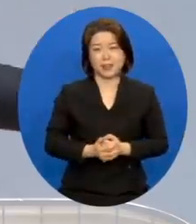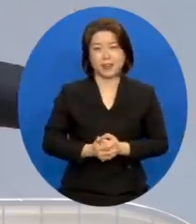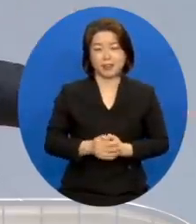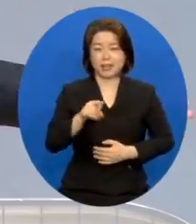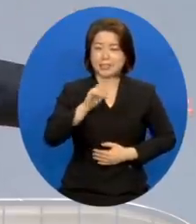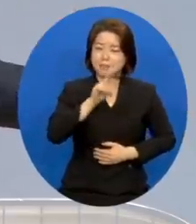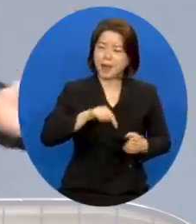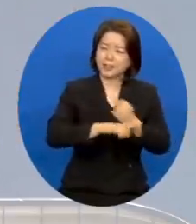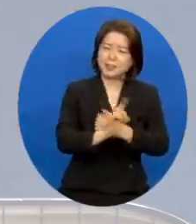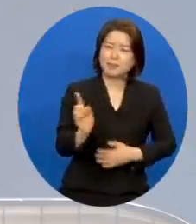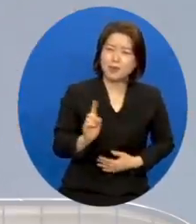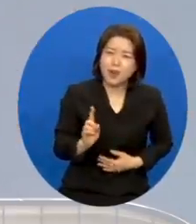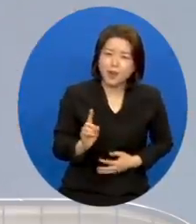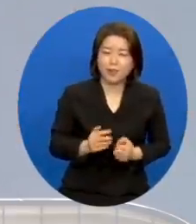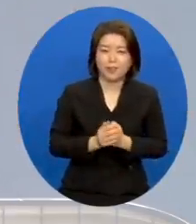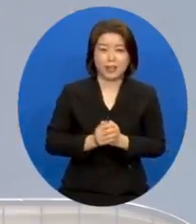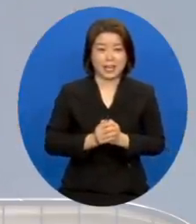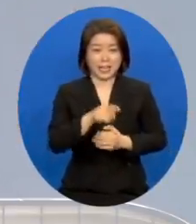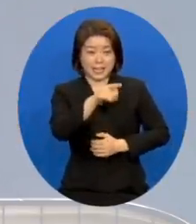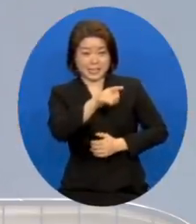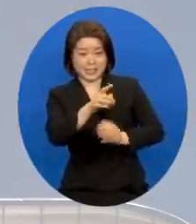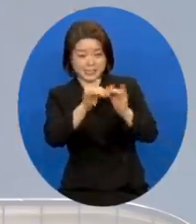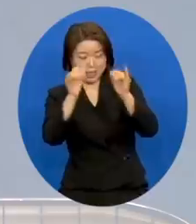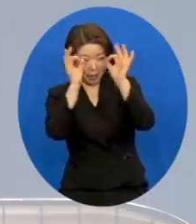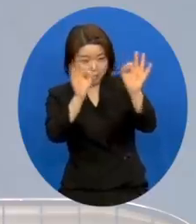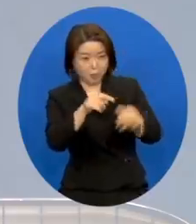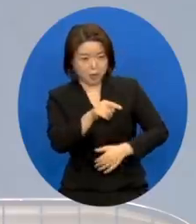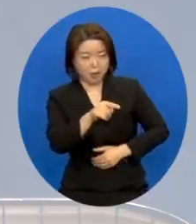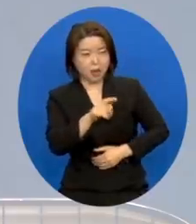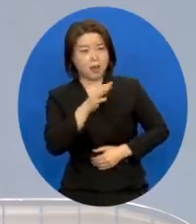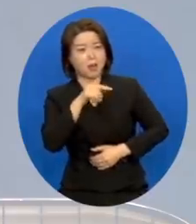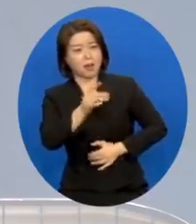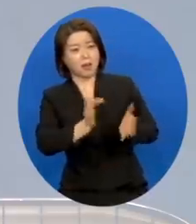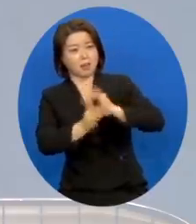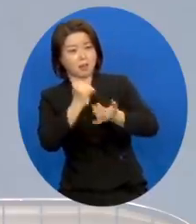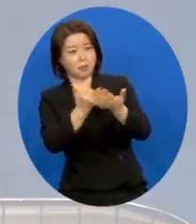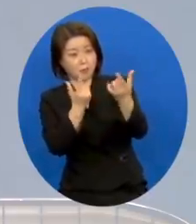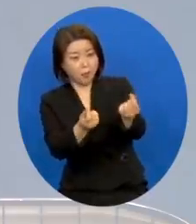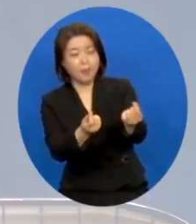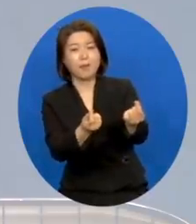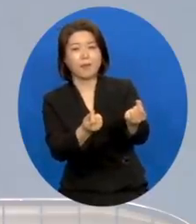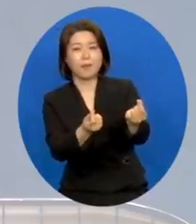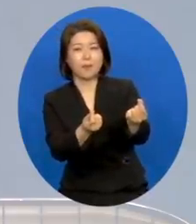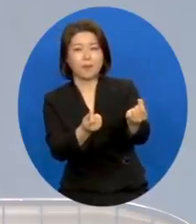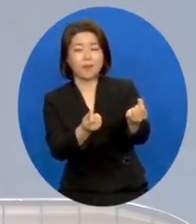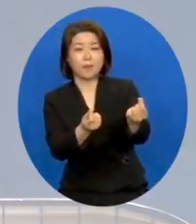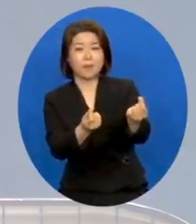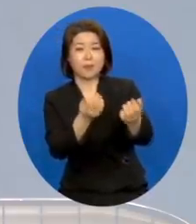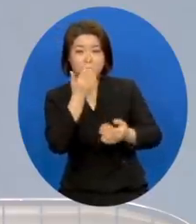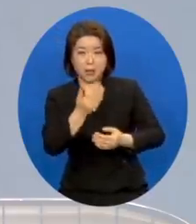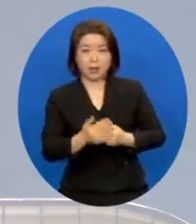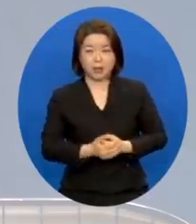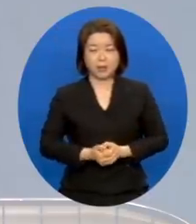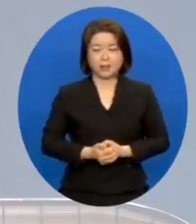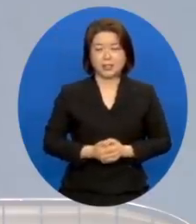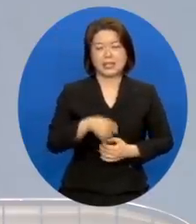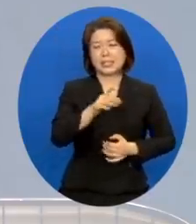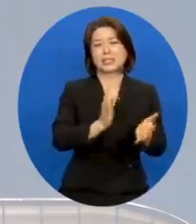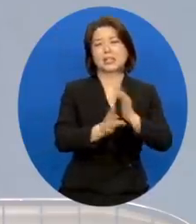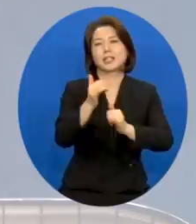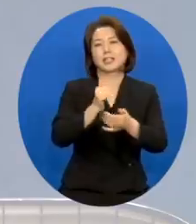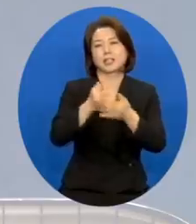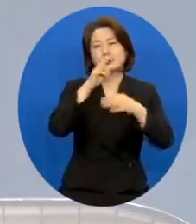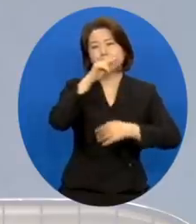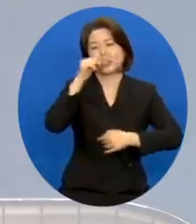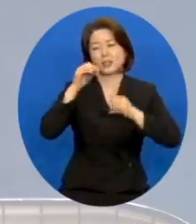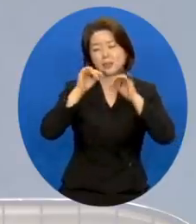말은 무슨 뜻이냐 하면 그 사람을 보면 예수님을 보는 것 같다 그게 예수님의 향기가 나오는